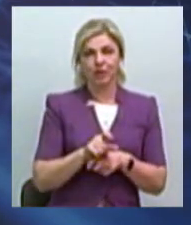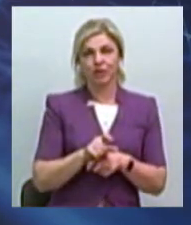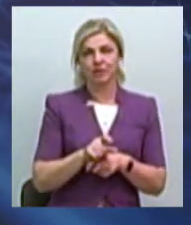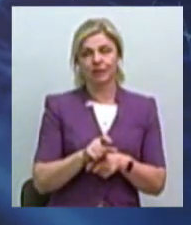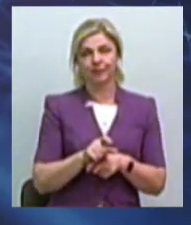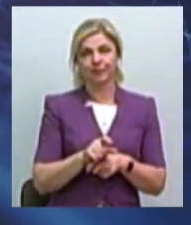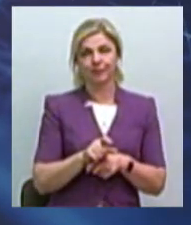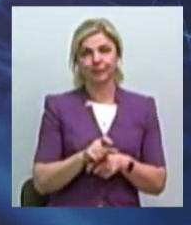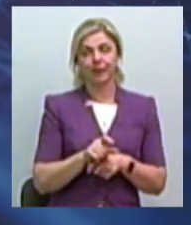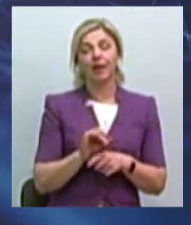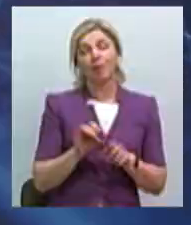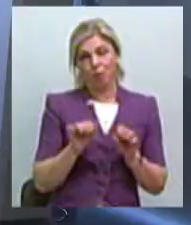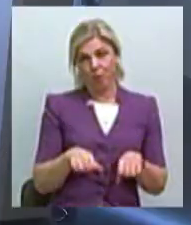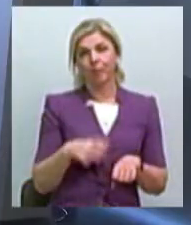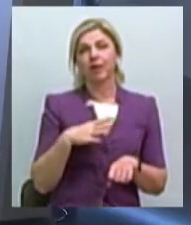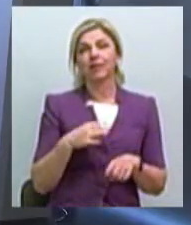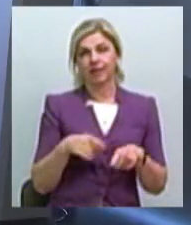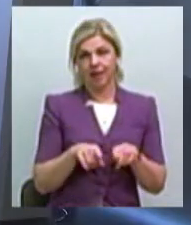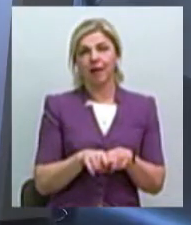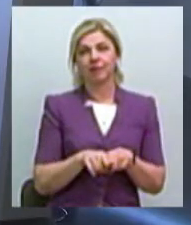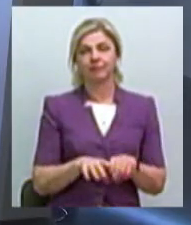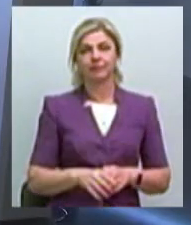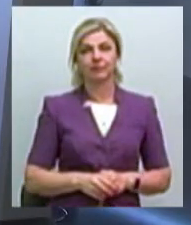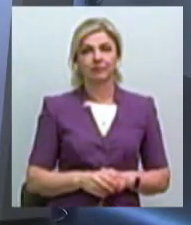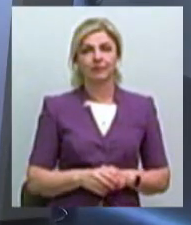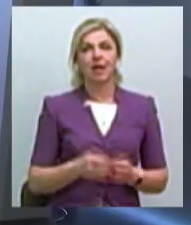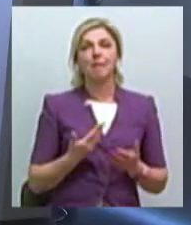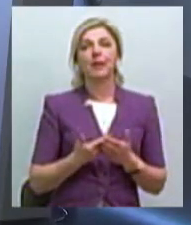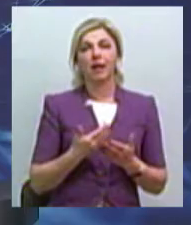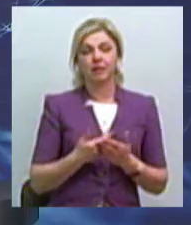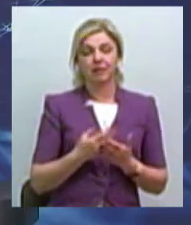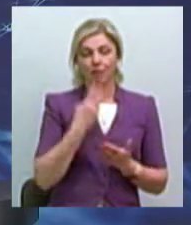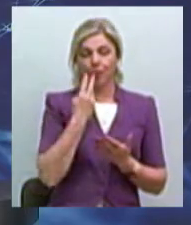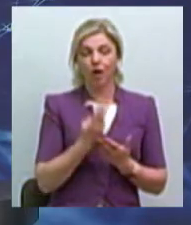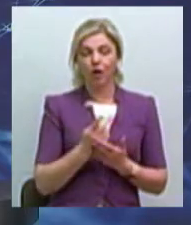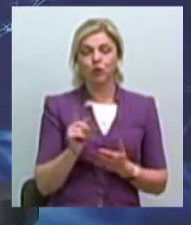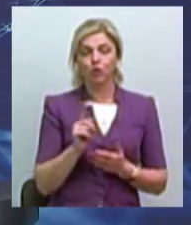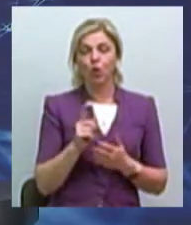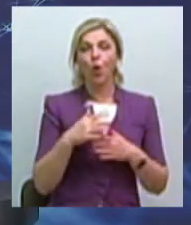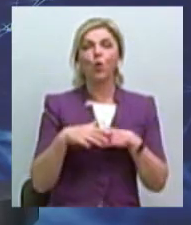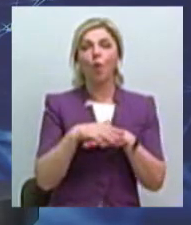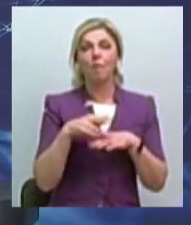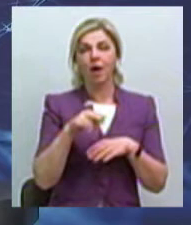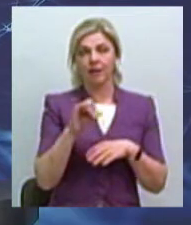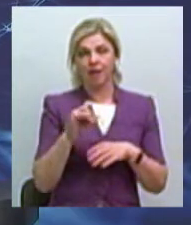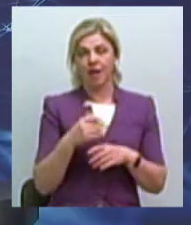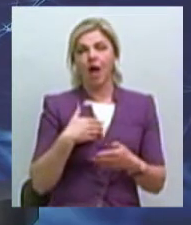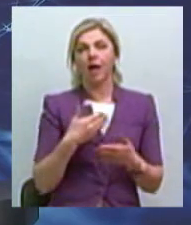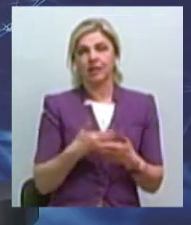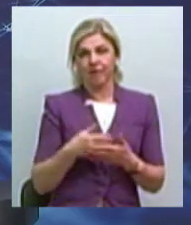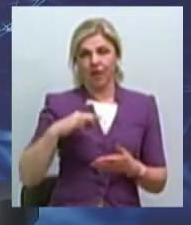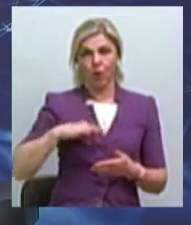Можливо, і таке, тому що приклад показує, що громади зараз активно